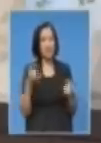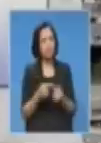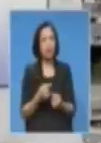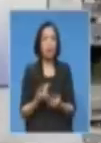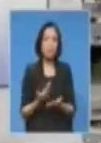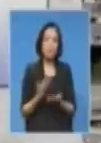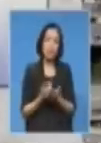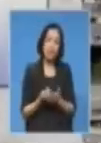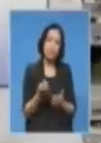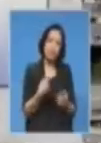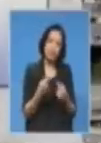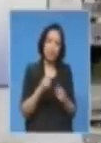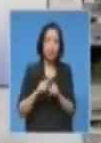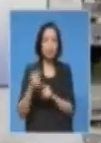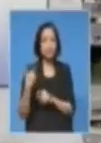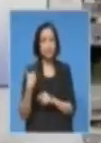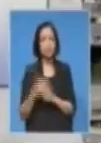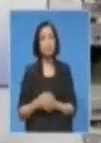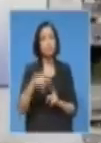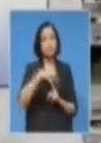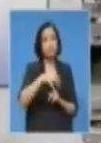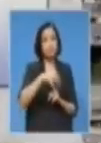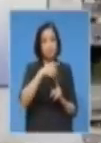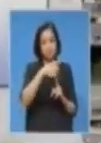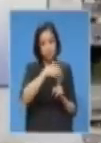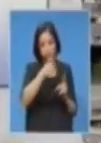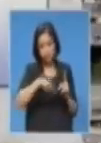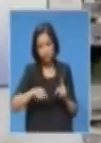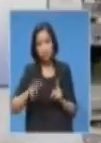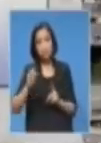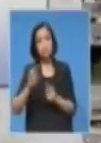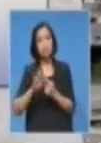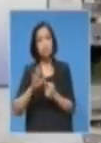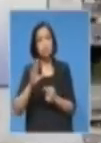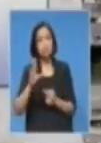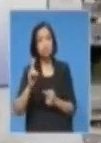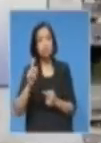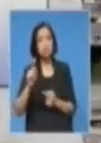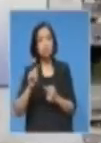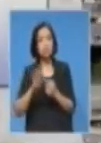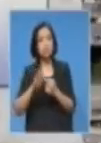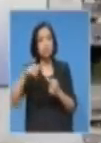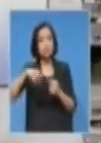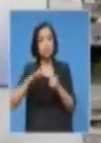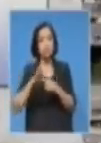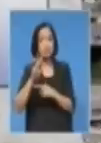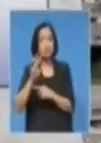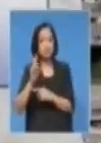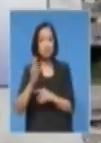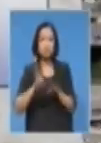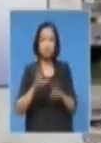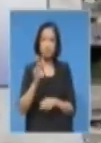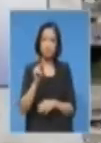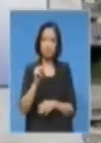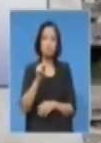ค่าธรรมเนียมผ่านทางด้วยแต่ว่าจากพัทยาตรงนี้ไปที่มาตาพุดนั้นก็อีกประมาณ30กิโลเมตรตรงนี้ก็จะดำเนิน